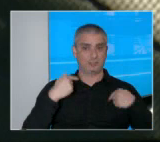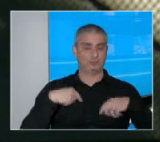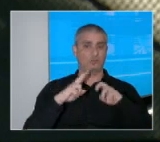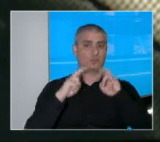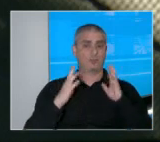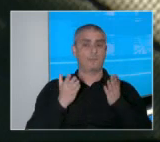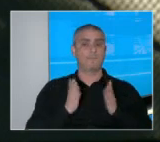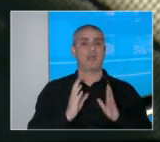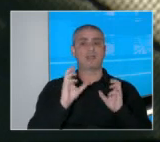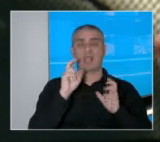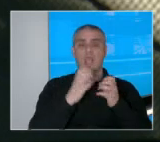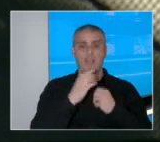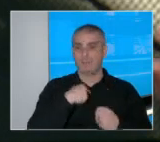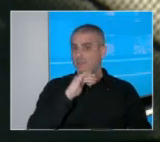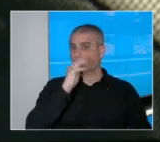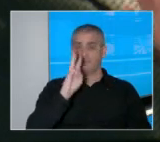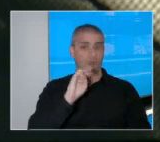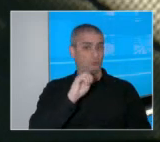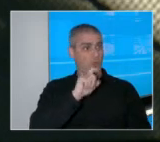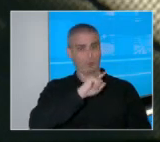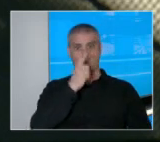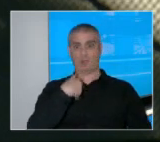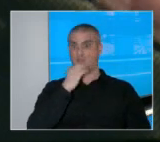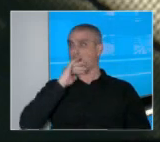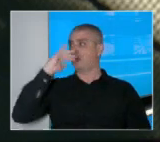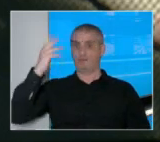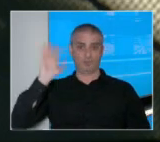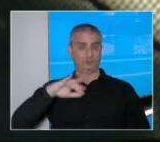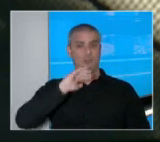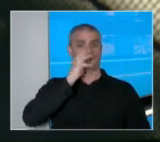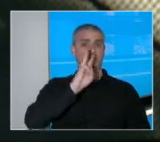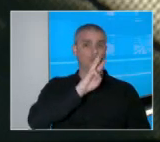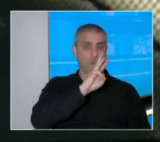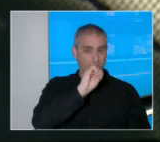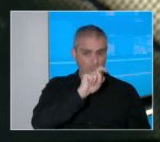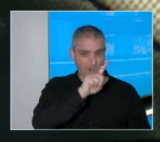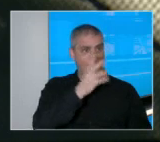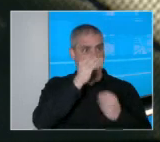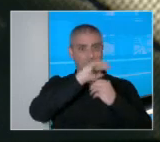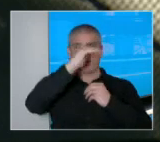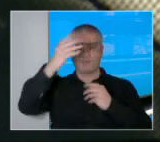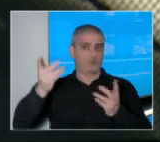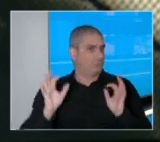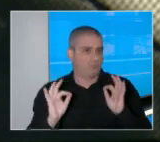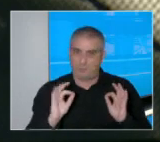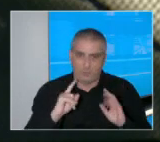עמותת בת עמי, מגבעת שמואל, אולי כולנו נערי גבעות, אתה יודע, יש גבעת שמואל, יש עוד גבעות.